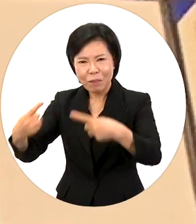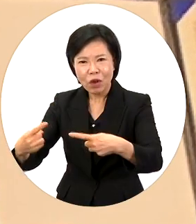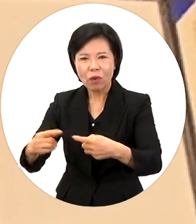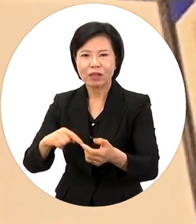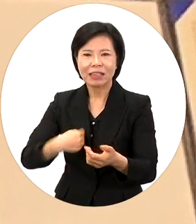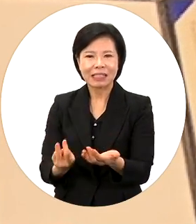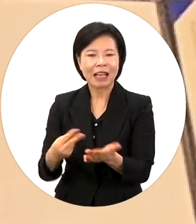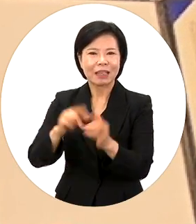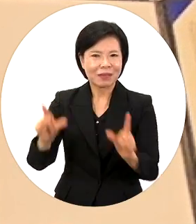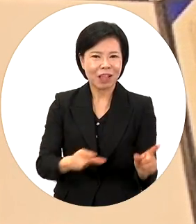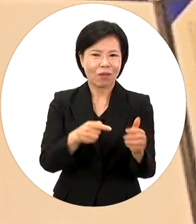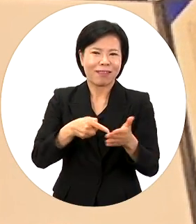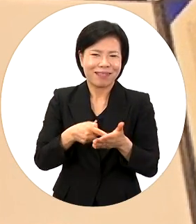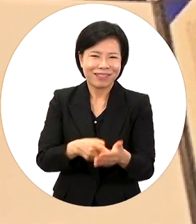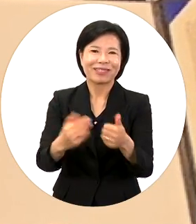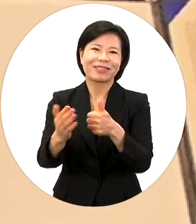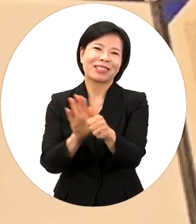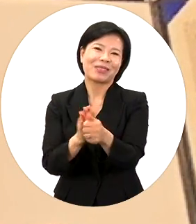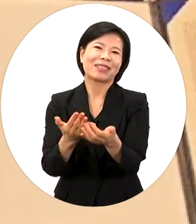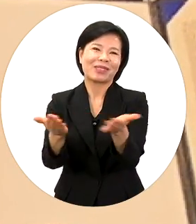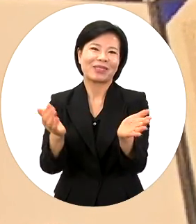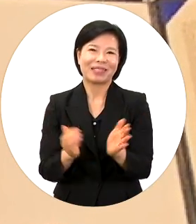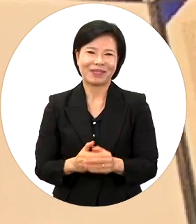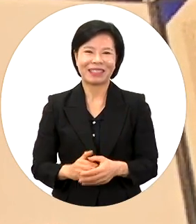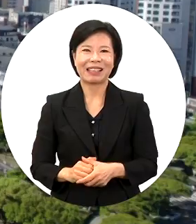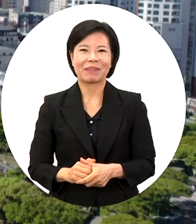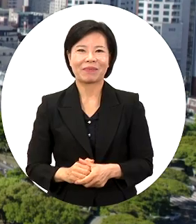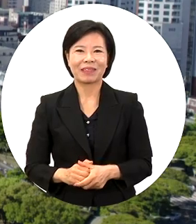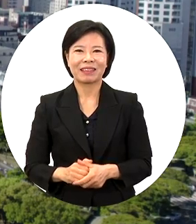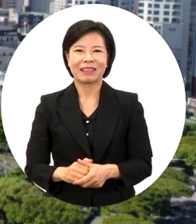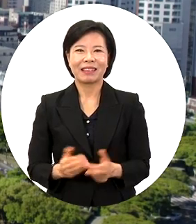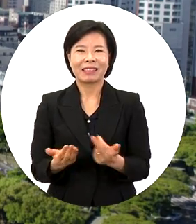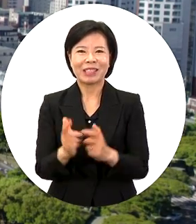사회 참여와 자립 생활을 적극 지원하고 있습니다.